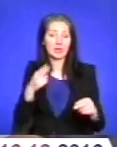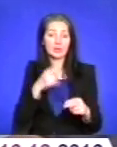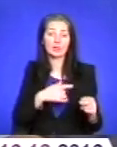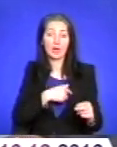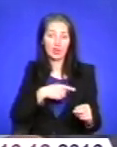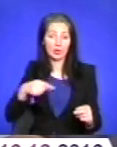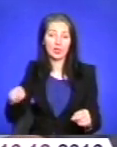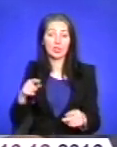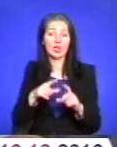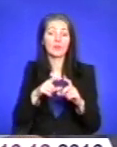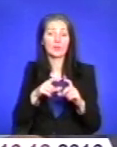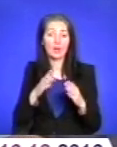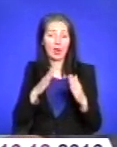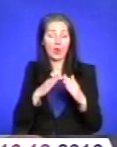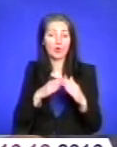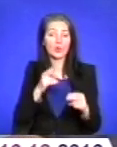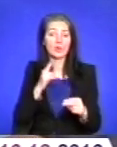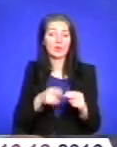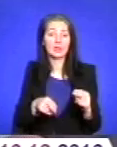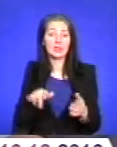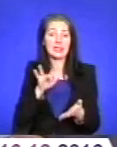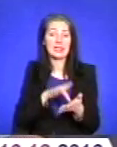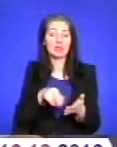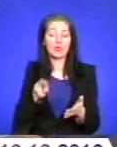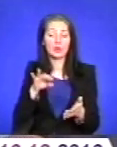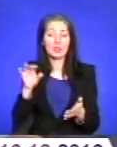центр екстреної допомоги, завершує централізовану диспетчерську.